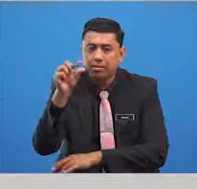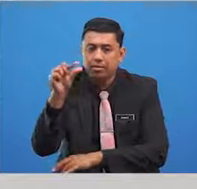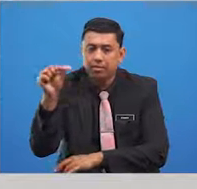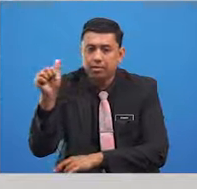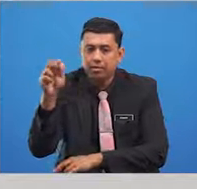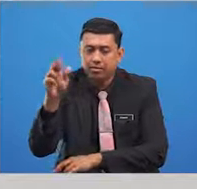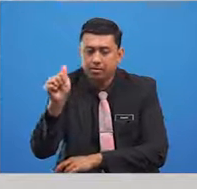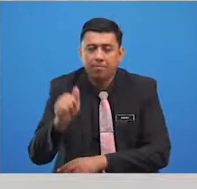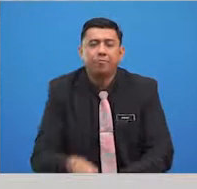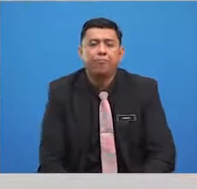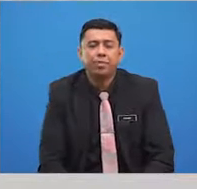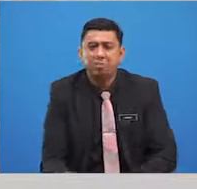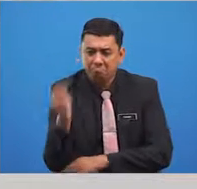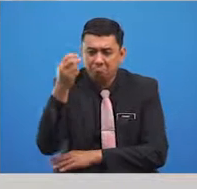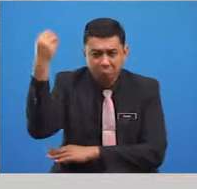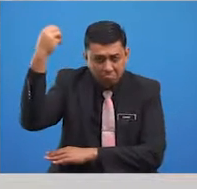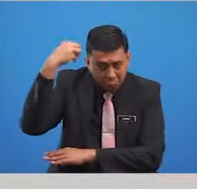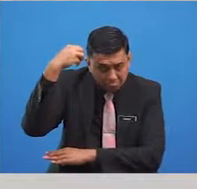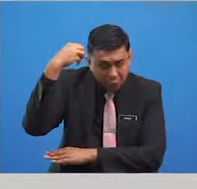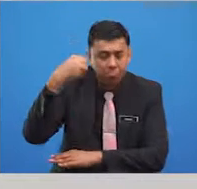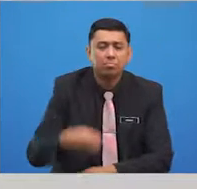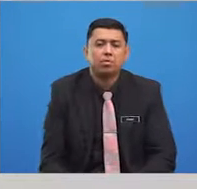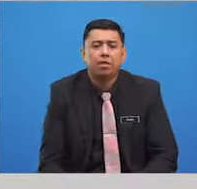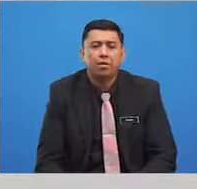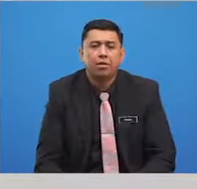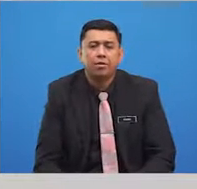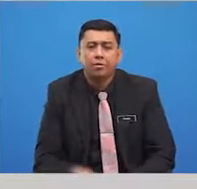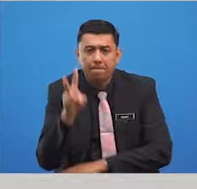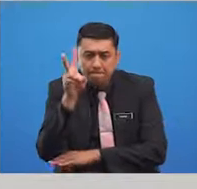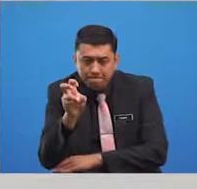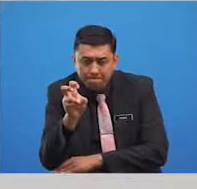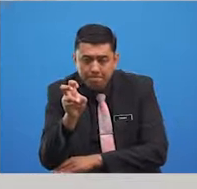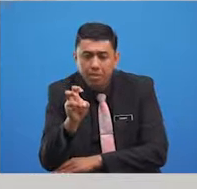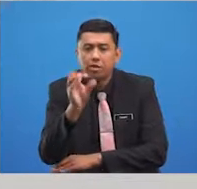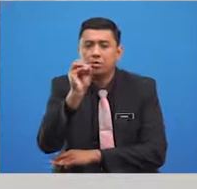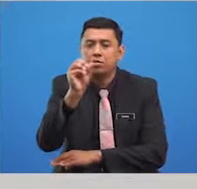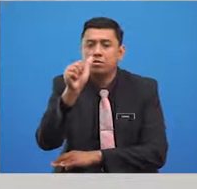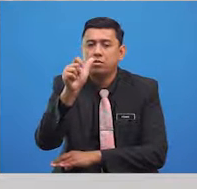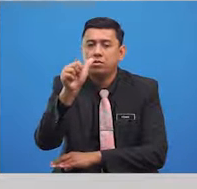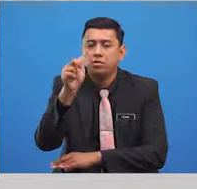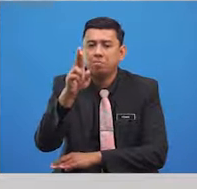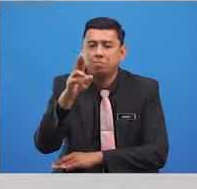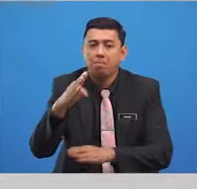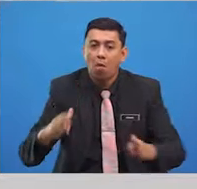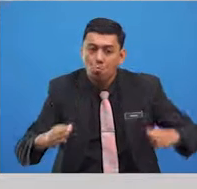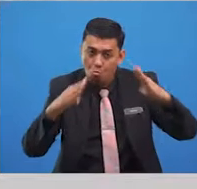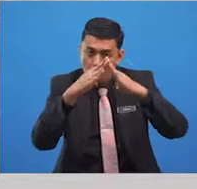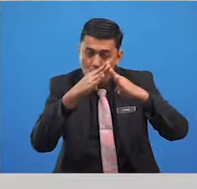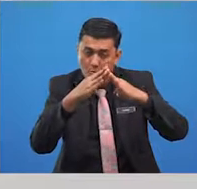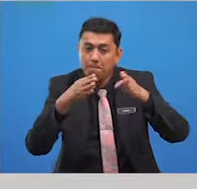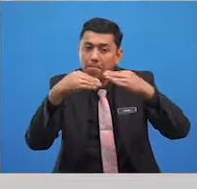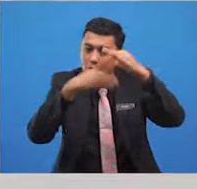Seterusnya, tenaga suria juga dibuat pemasangan panel solar pada bumbung bangunan dan rumah.